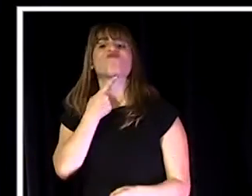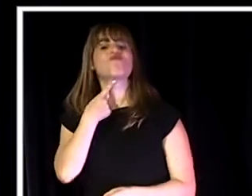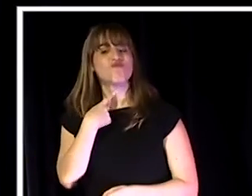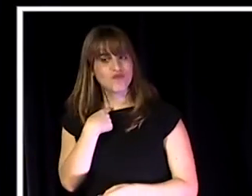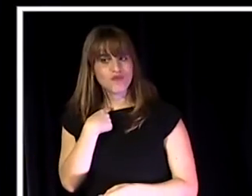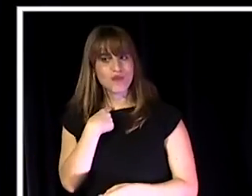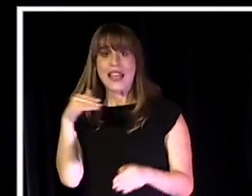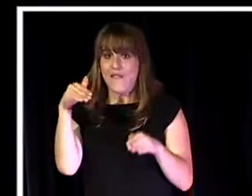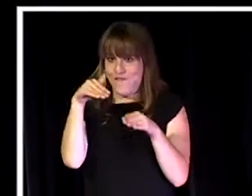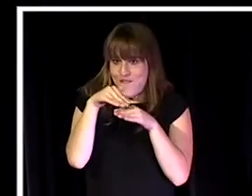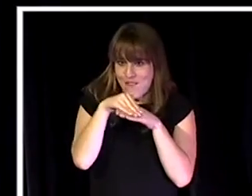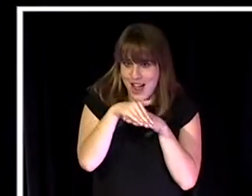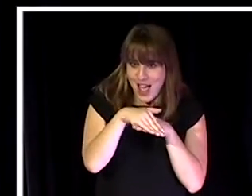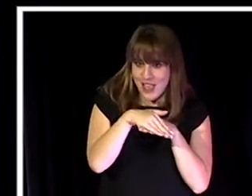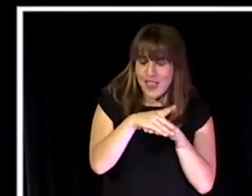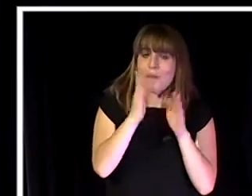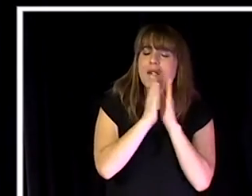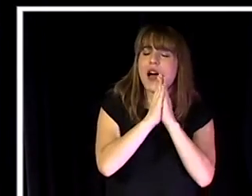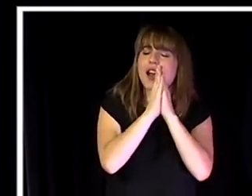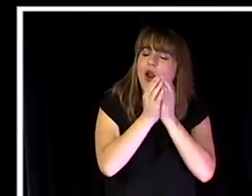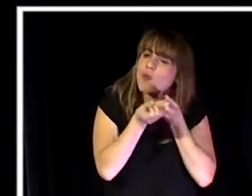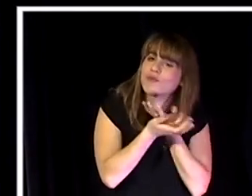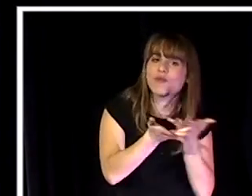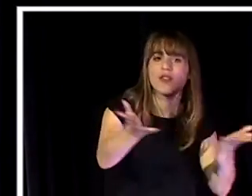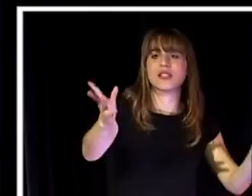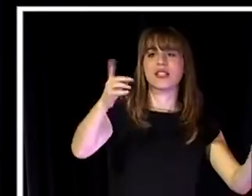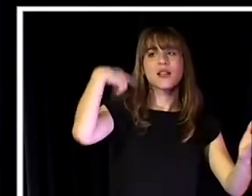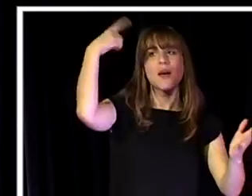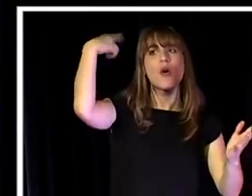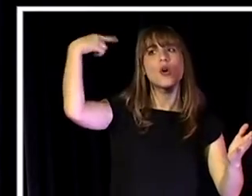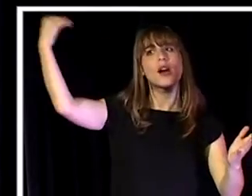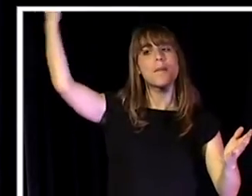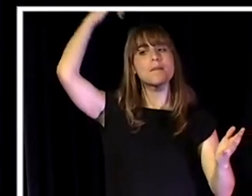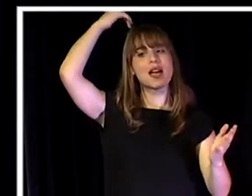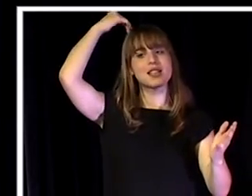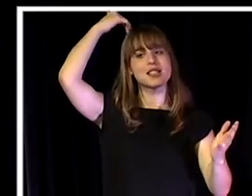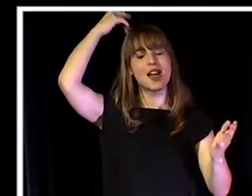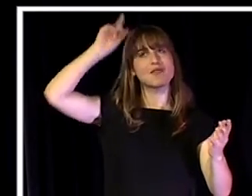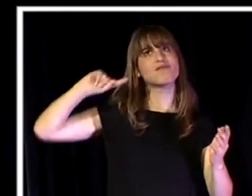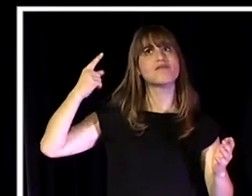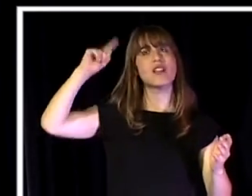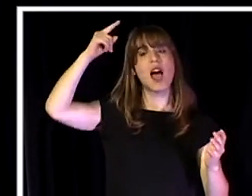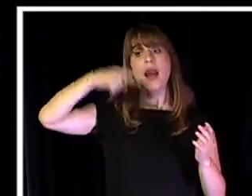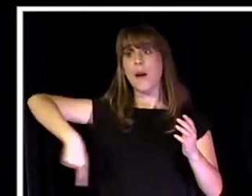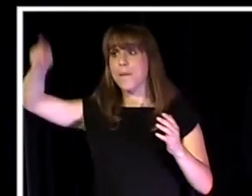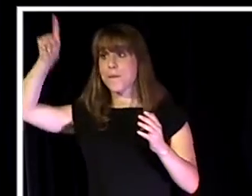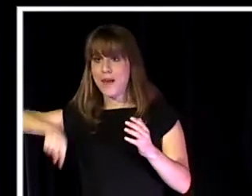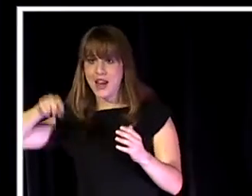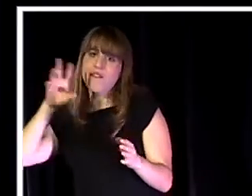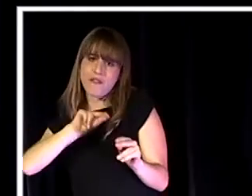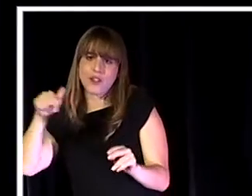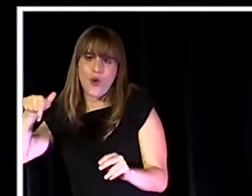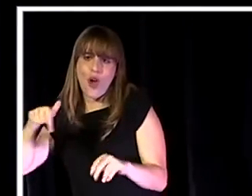και είναι βράδυ, αφήστε τις να ταξιδεύουν στο ονείρου σας το λιβάδι. Μα αν είναι μέρα ακόμα, όπως και σήμερα,